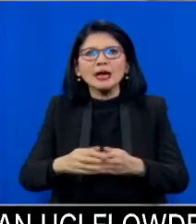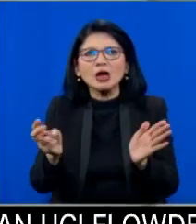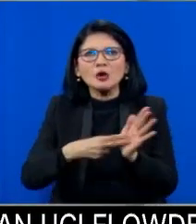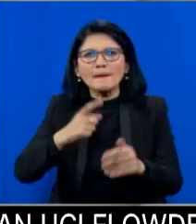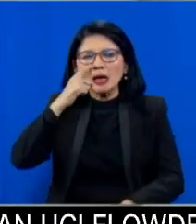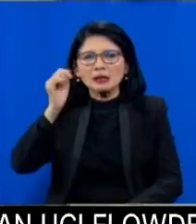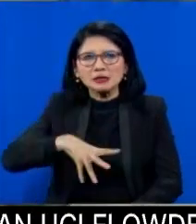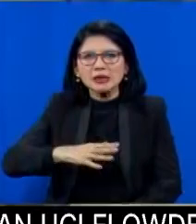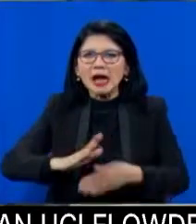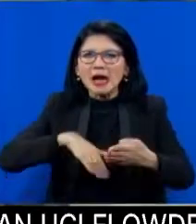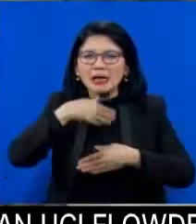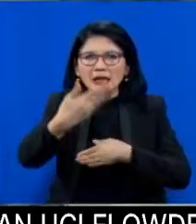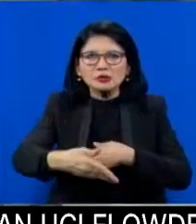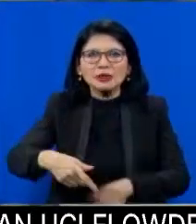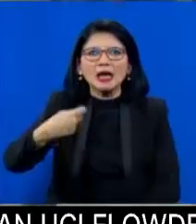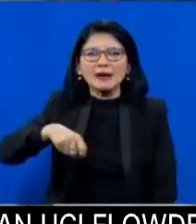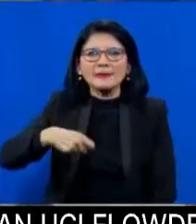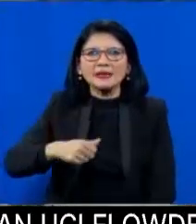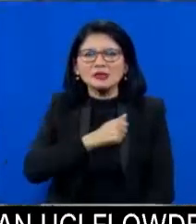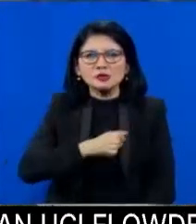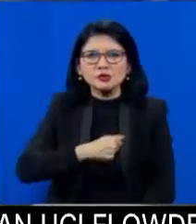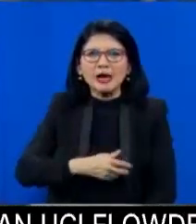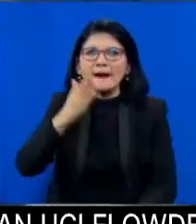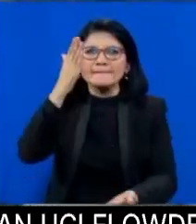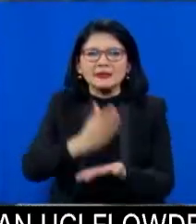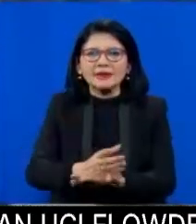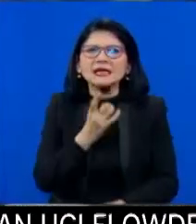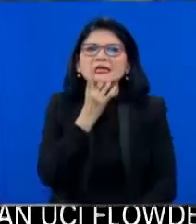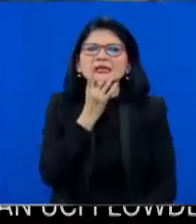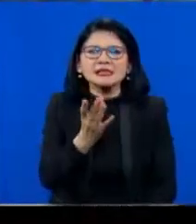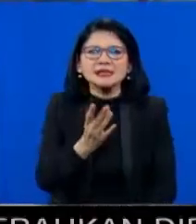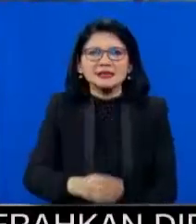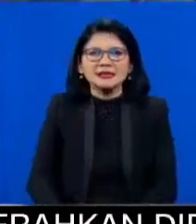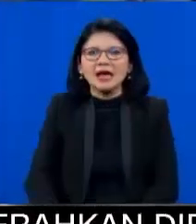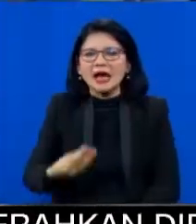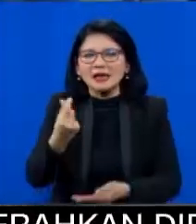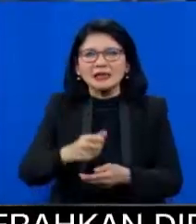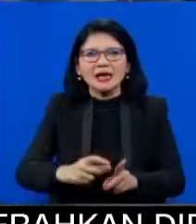atas keputusan Kementerian Sosial yang menghentikan izin penghimpunan dana ACT.